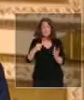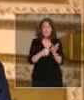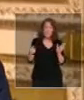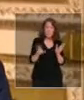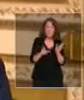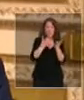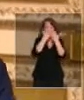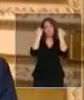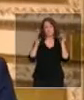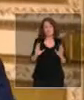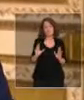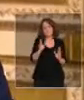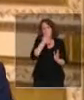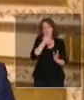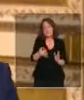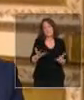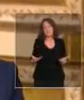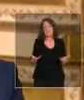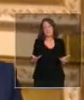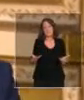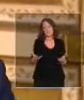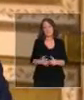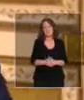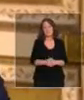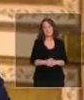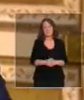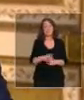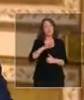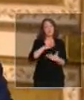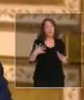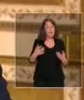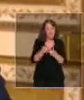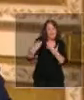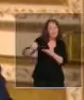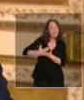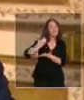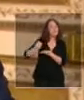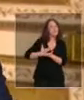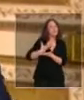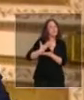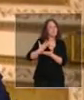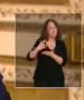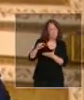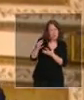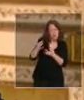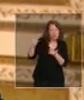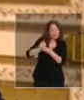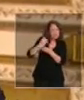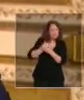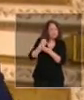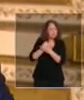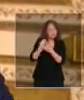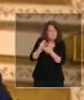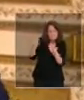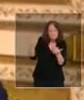anticorps. Aujourd'hui, d'après les premières données qui seront prochainement affinées par ce qu'on appelle